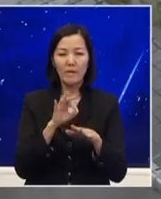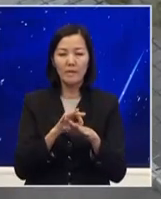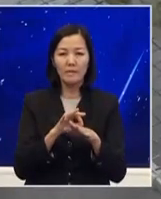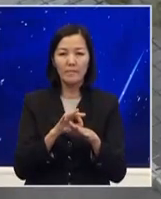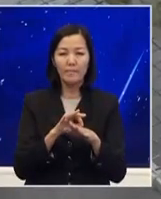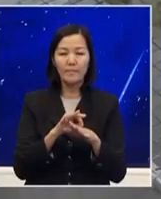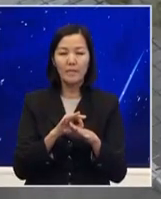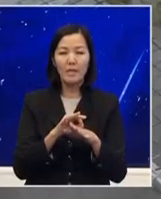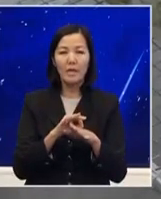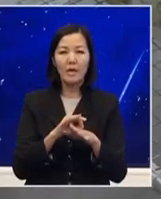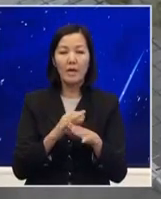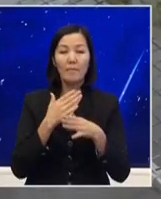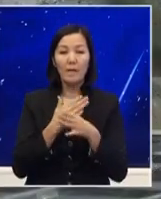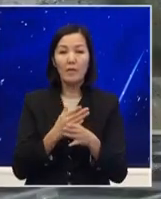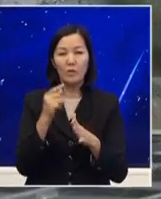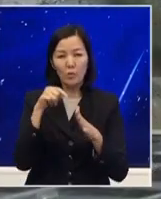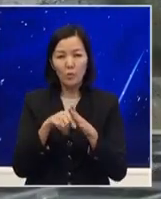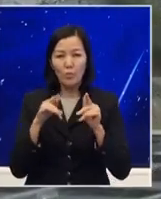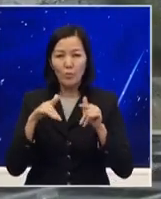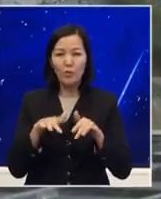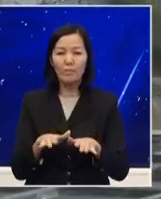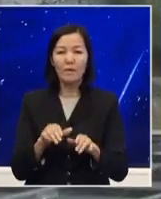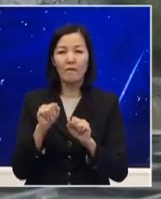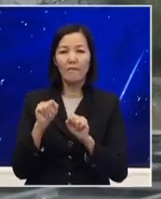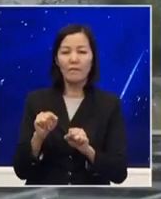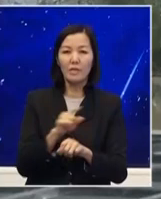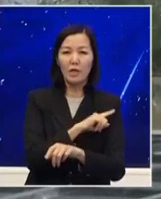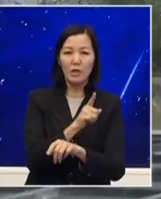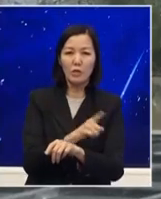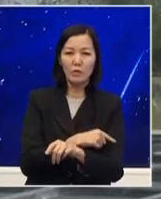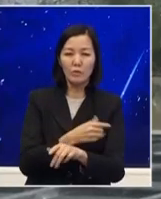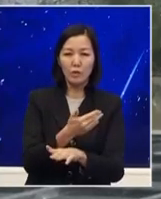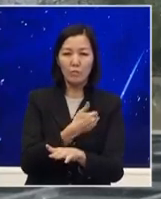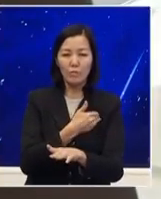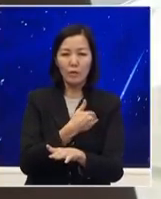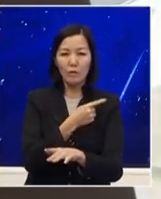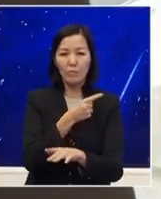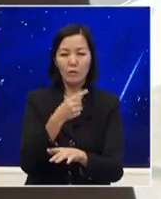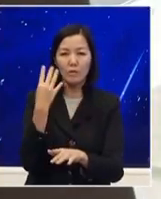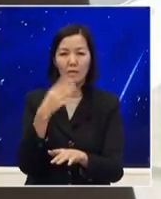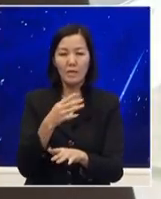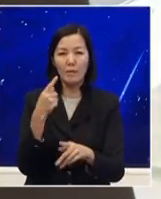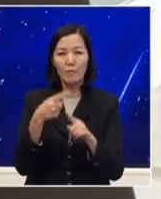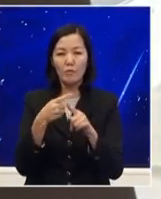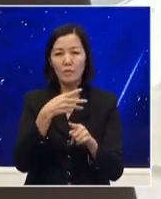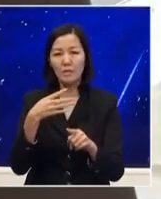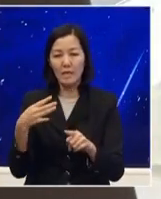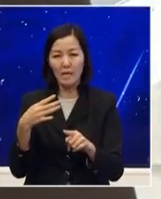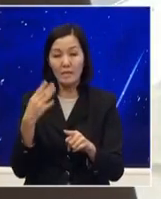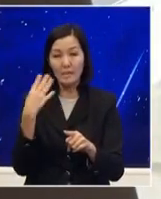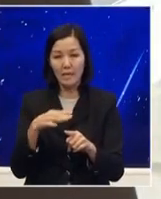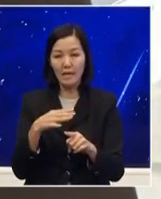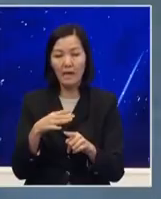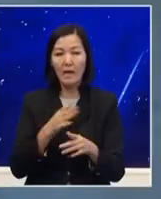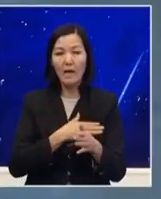бактериальному ожогу, а благодаря глубоким корням яблоня выдерживает критическую температуру от минус 40 до плюс 40. В ходе проекта